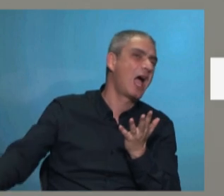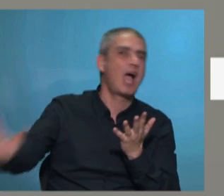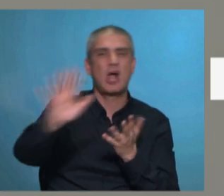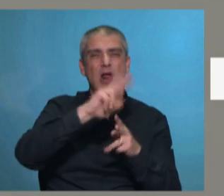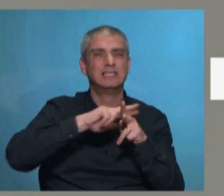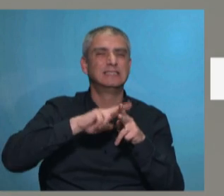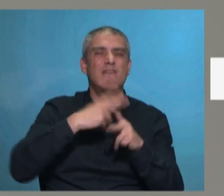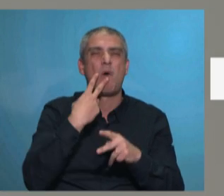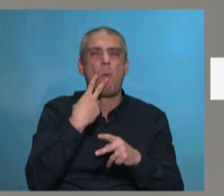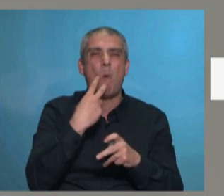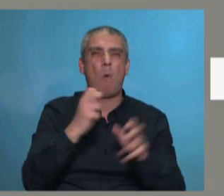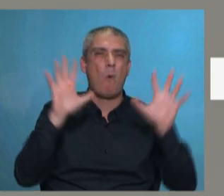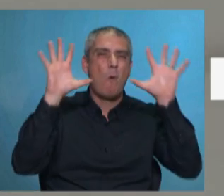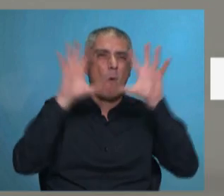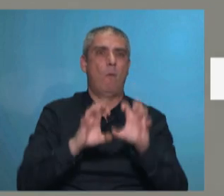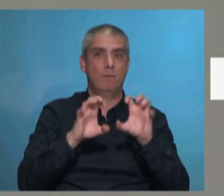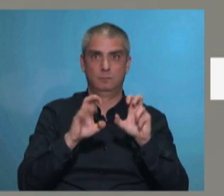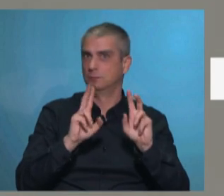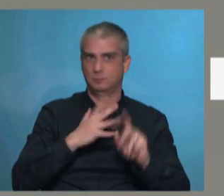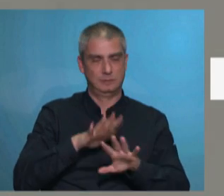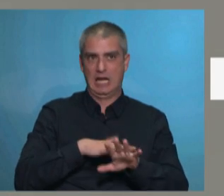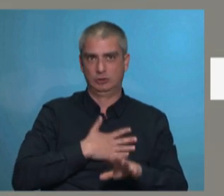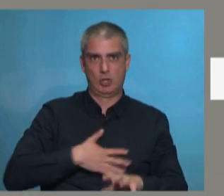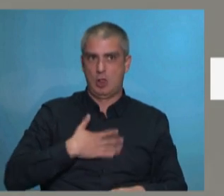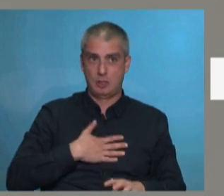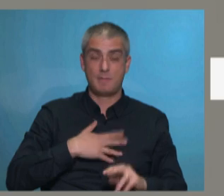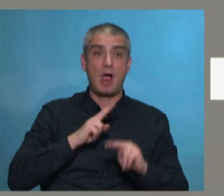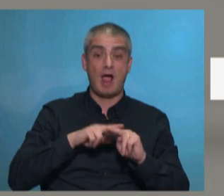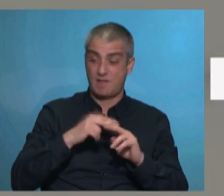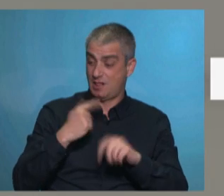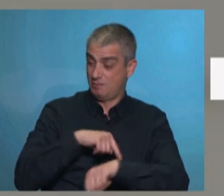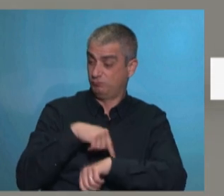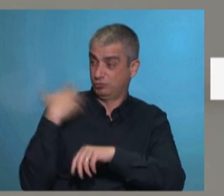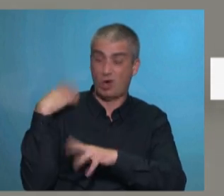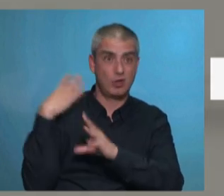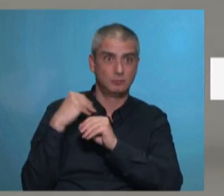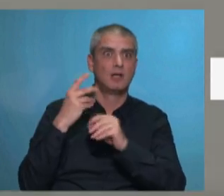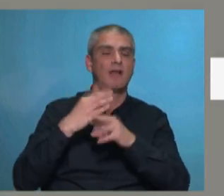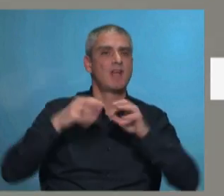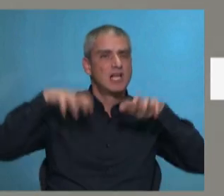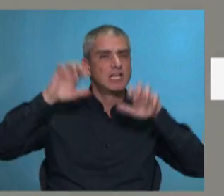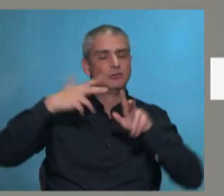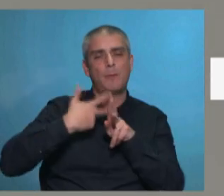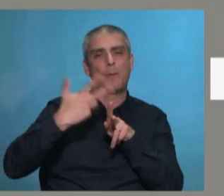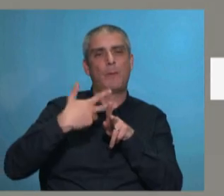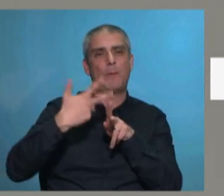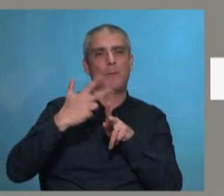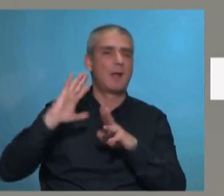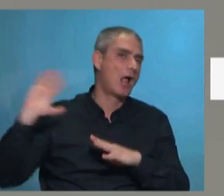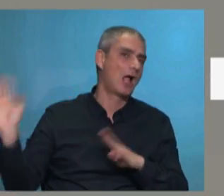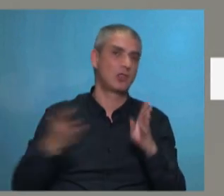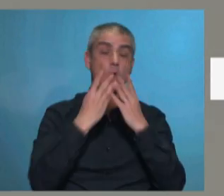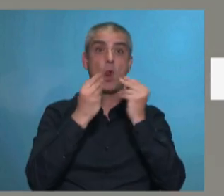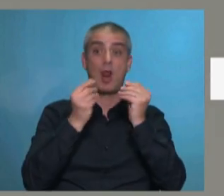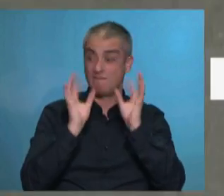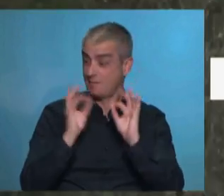בחום, ממש ממש לא נעים. אבל בשעות האחרונות יורד גשם ששוטף את כל החול,